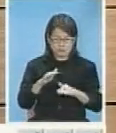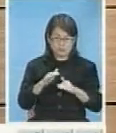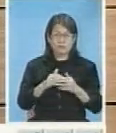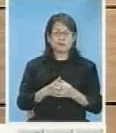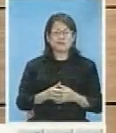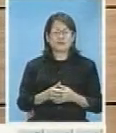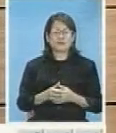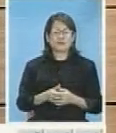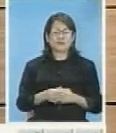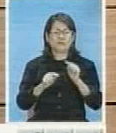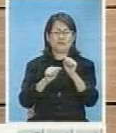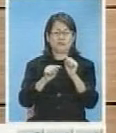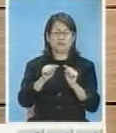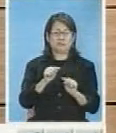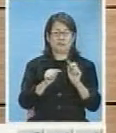ลง